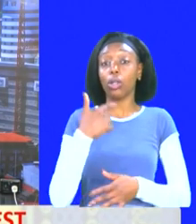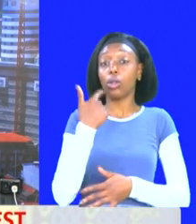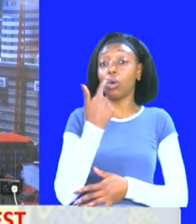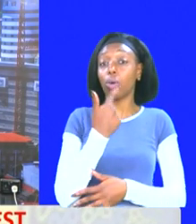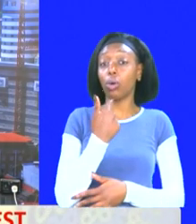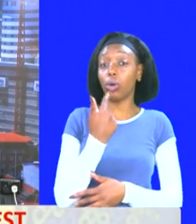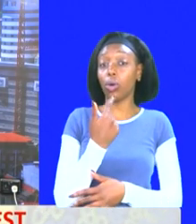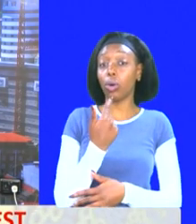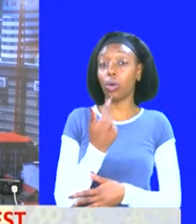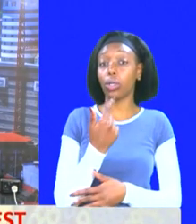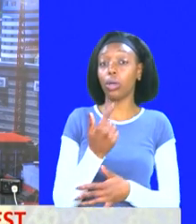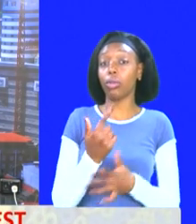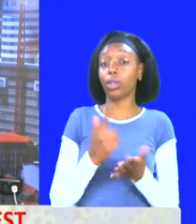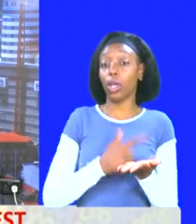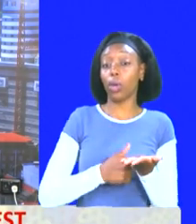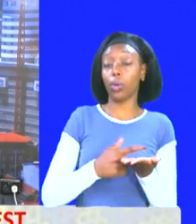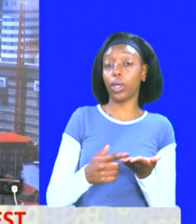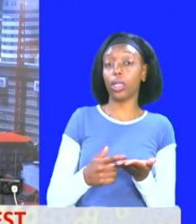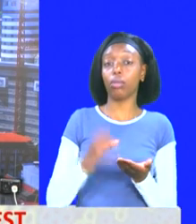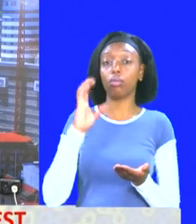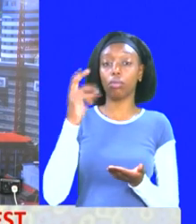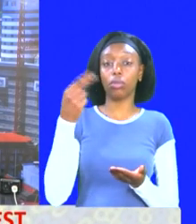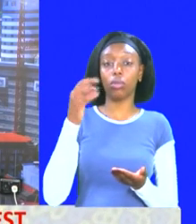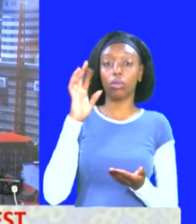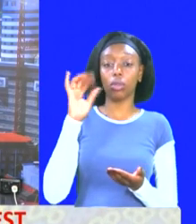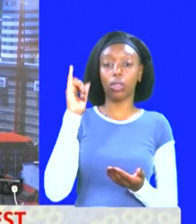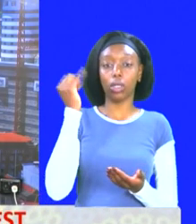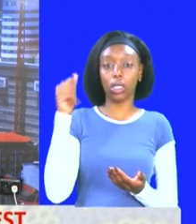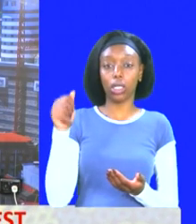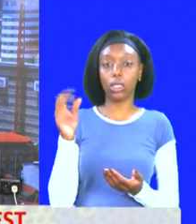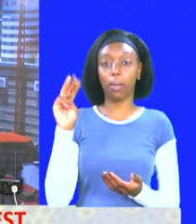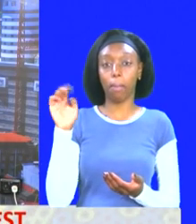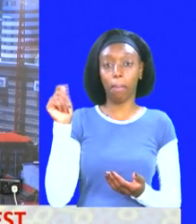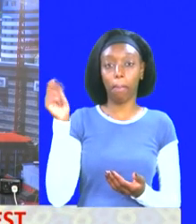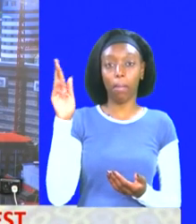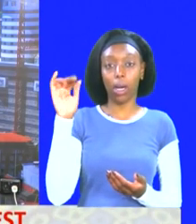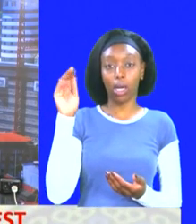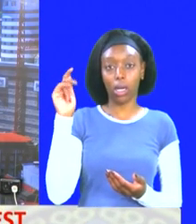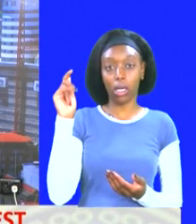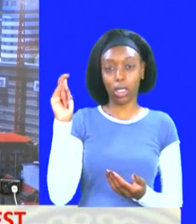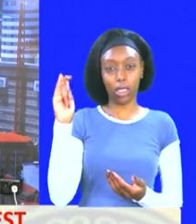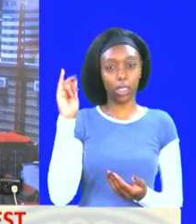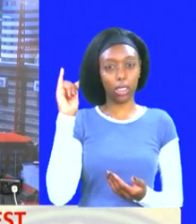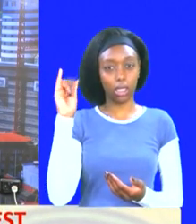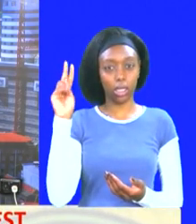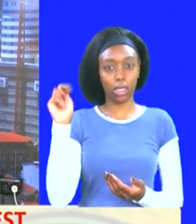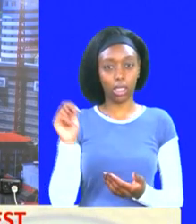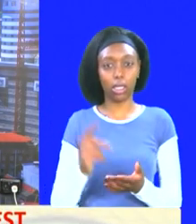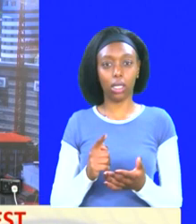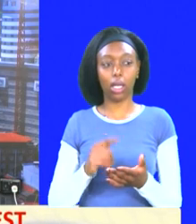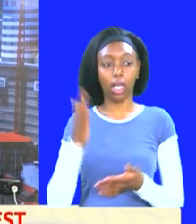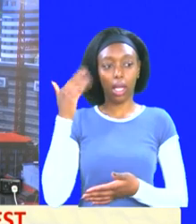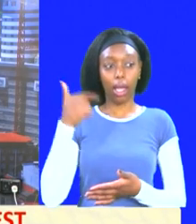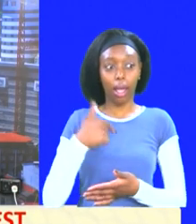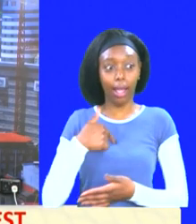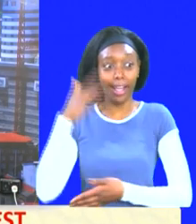none other than Chris Martin, this legend, this artist. Ngoma zake, I'm sure mmesikia mbili tatu, na I'm